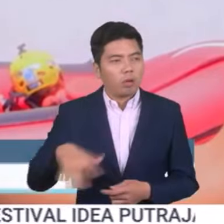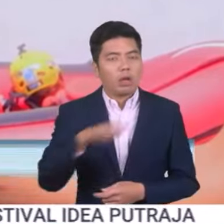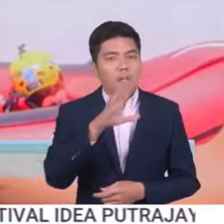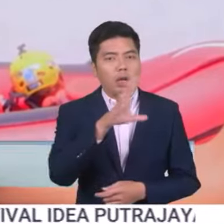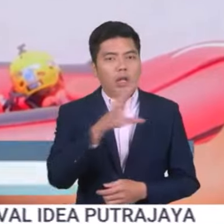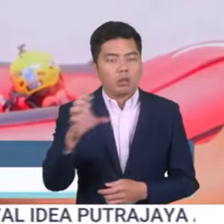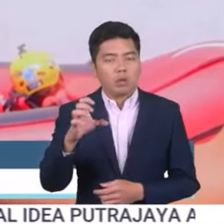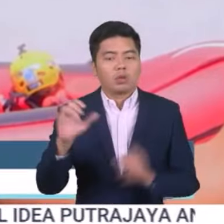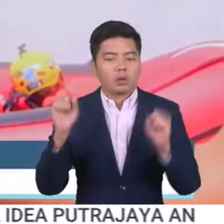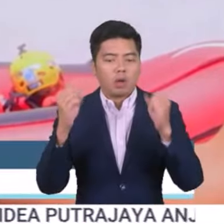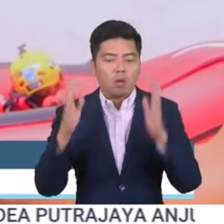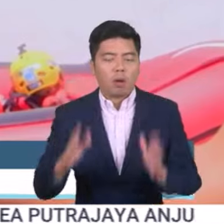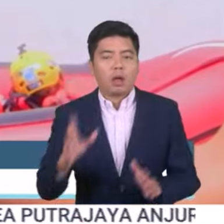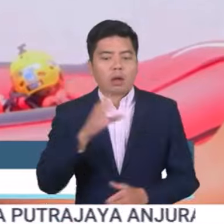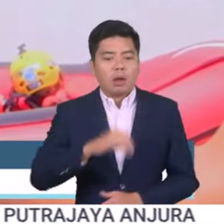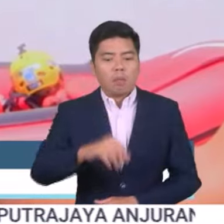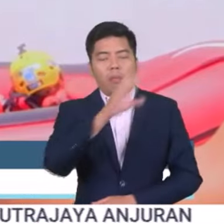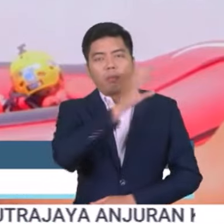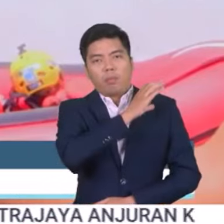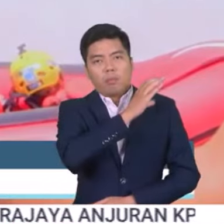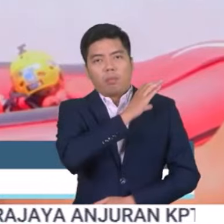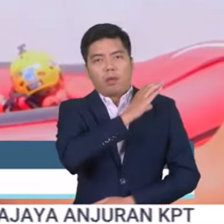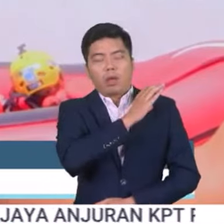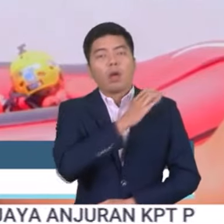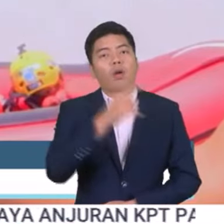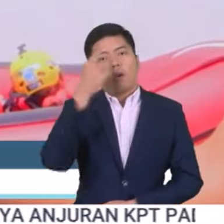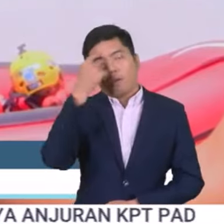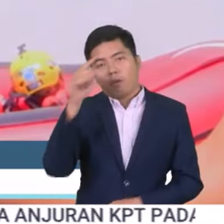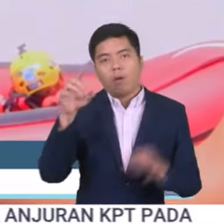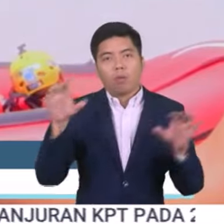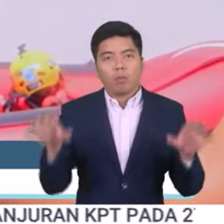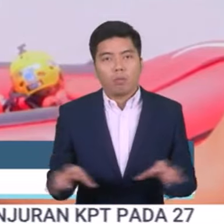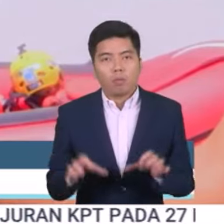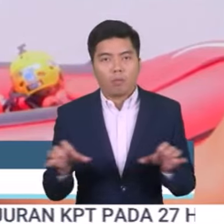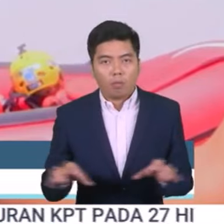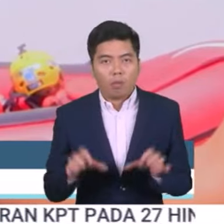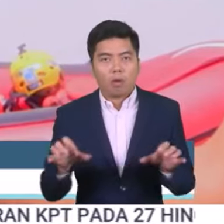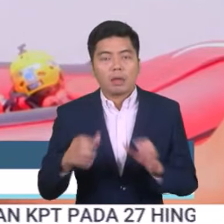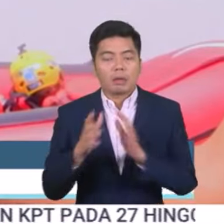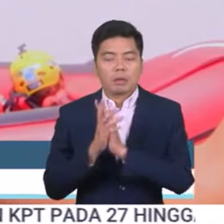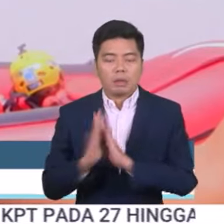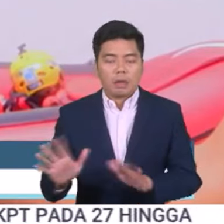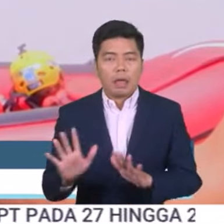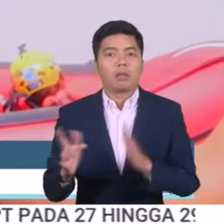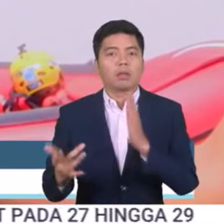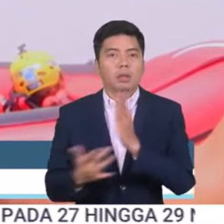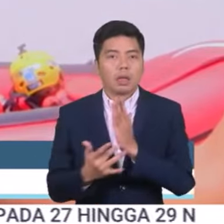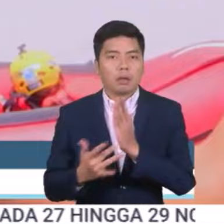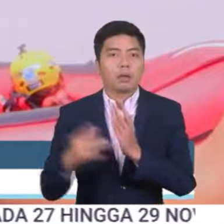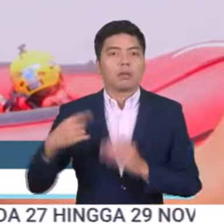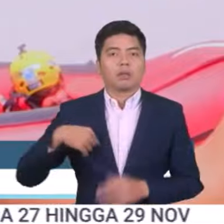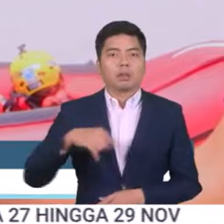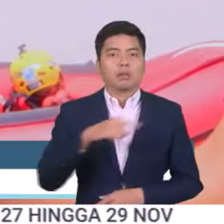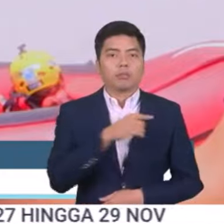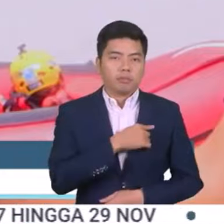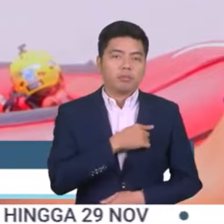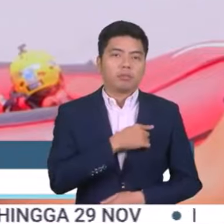dan pegawai dan untuk melaksanakan aspek keselamatan teknikal, kita memang